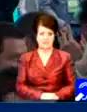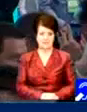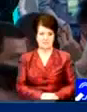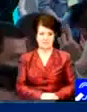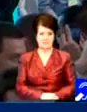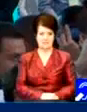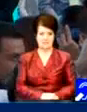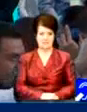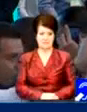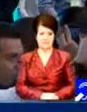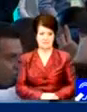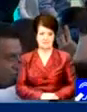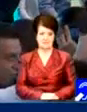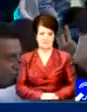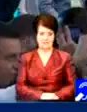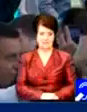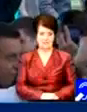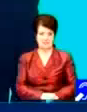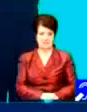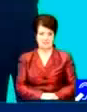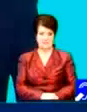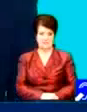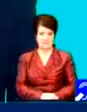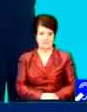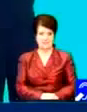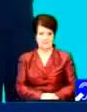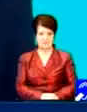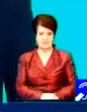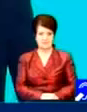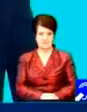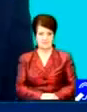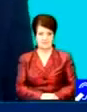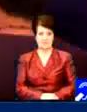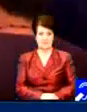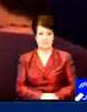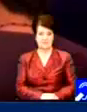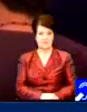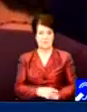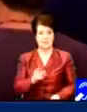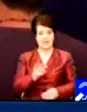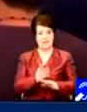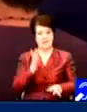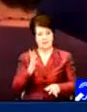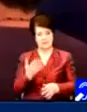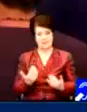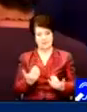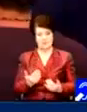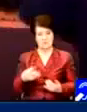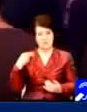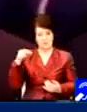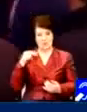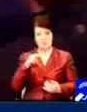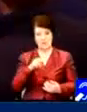то прошле в своєму будущому, будущому нашої країни. Тільки перемоги, а яка стратегія? La rândul său, actualul președinte al Ucrainei,